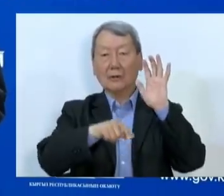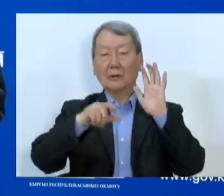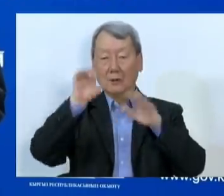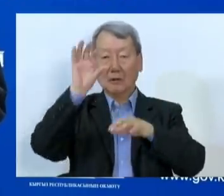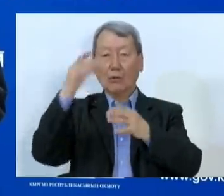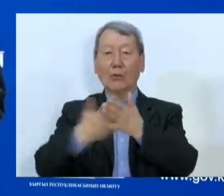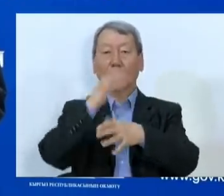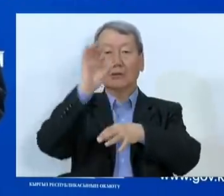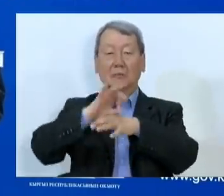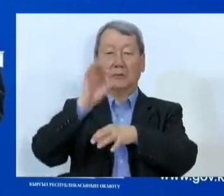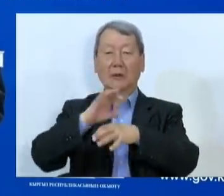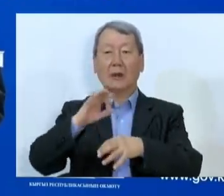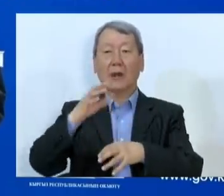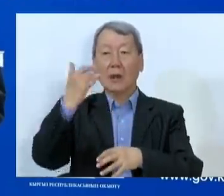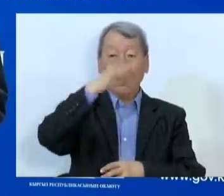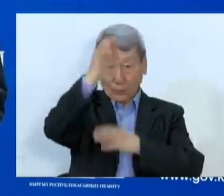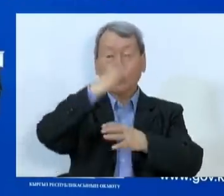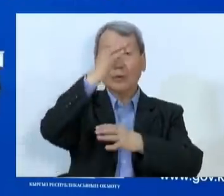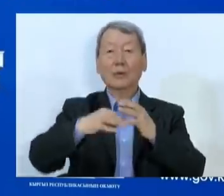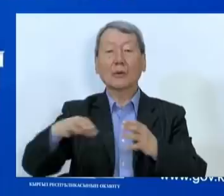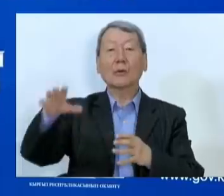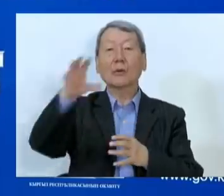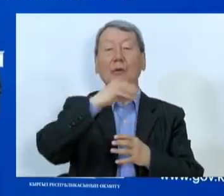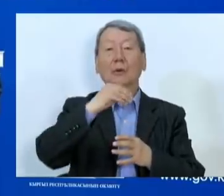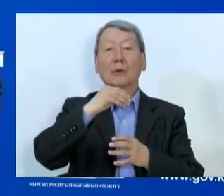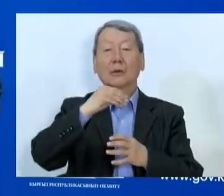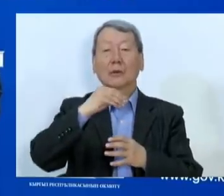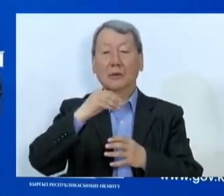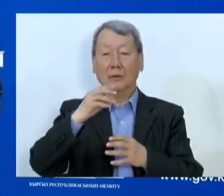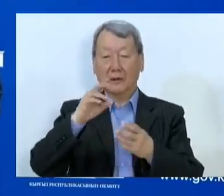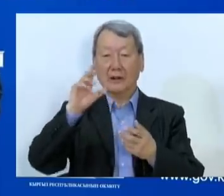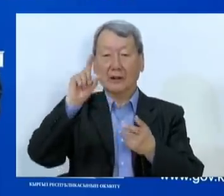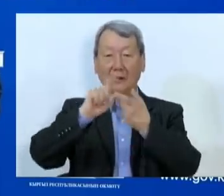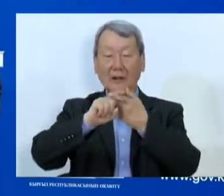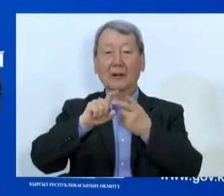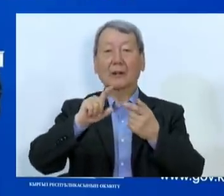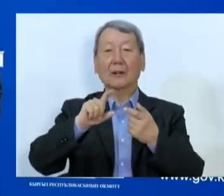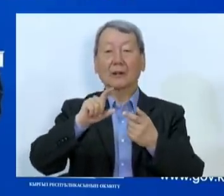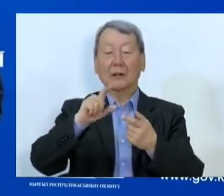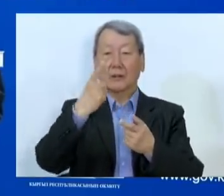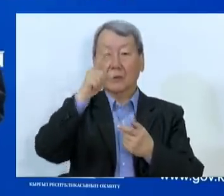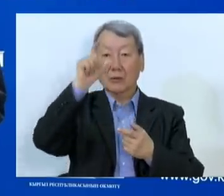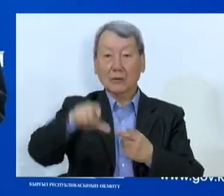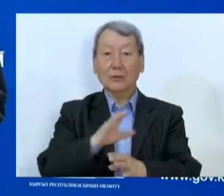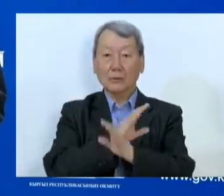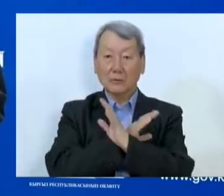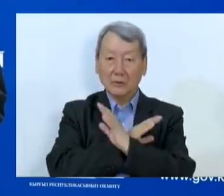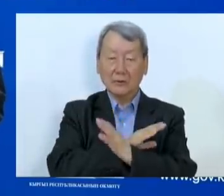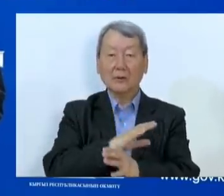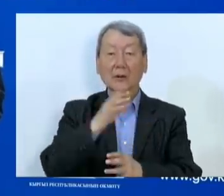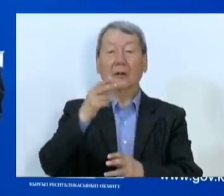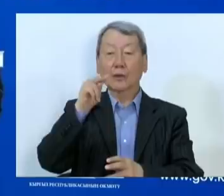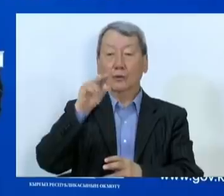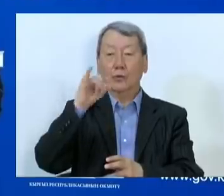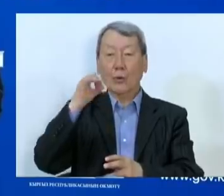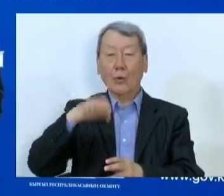катталды. Өкүнүчтүүсү, бир сутка ичинде тастыкталган COVID-19 диагнозу менен бир адам каза болду. Бул